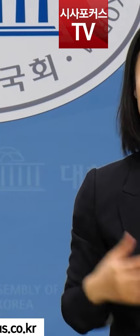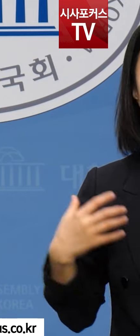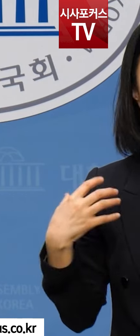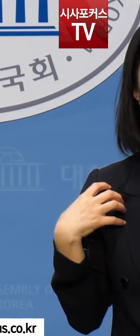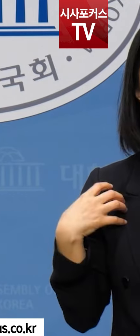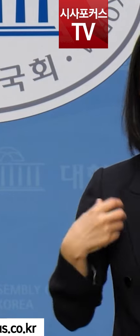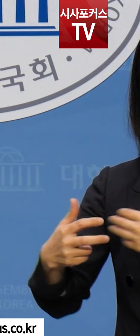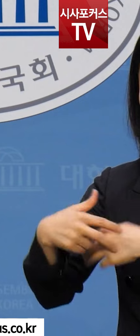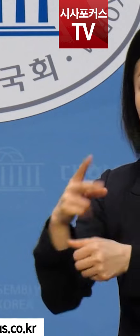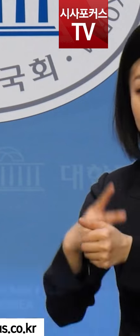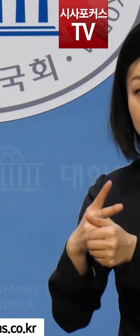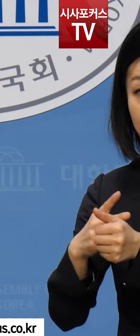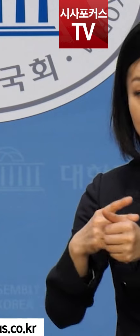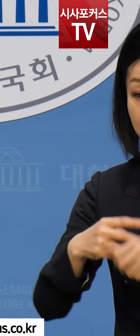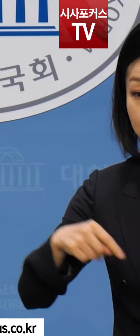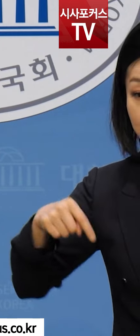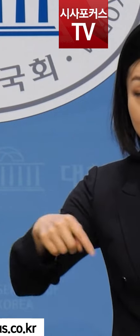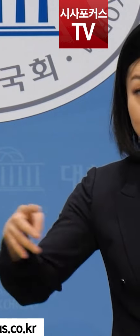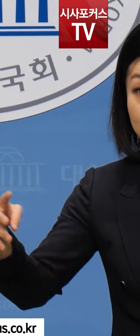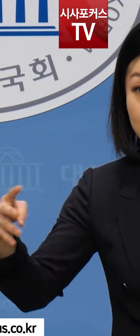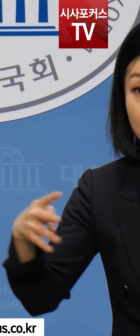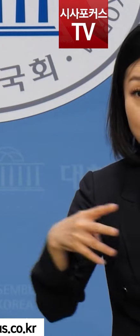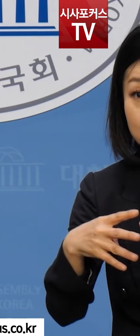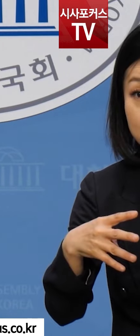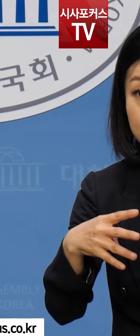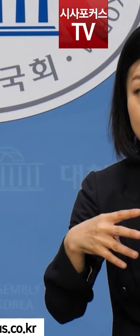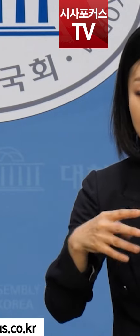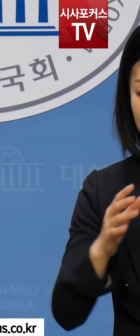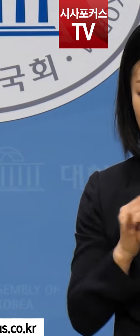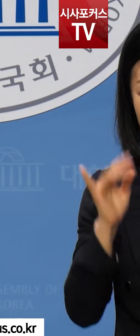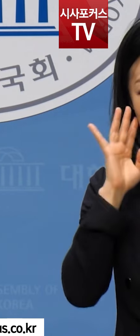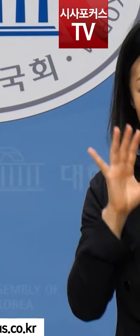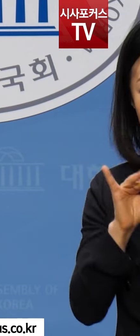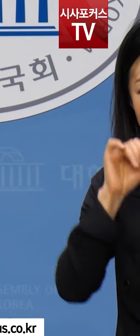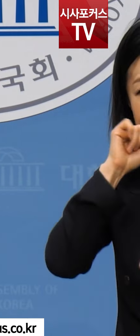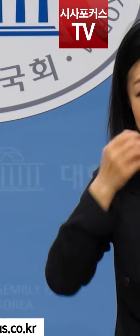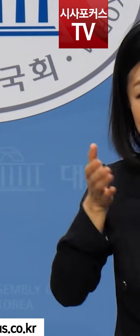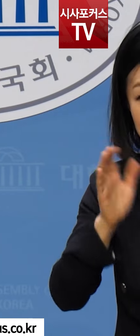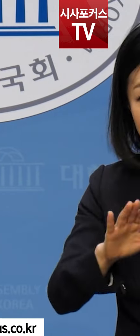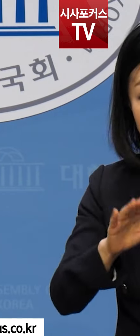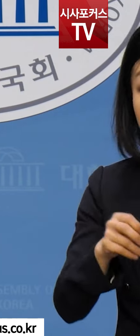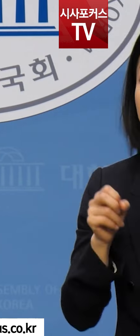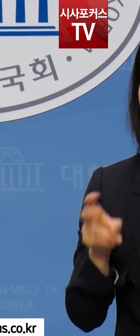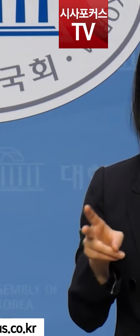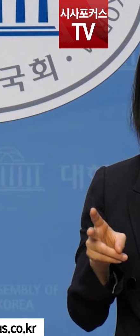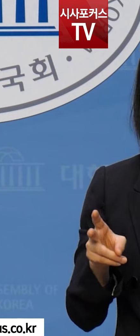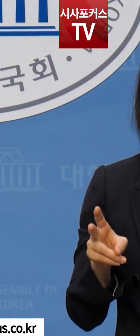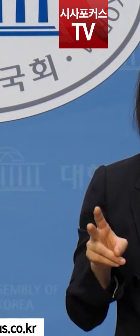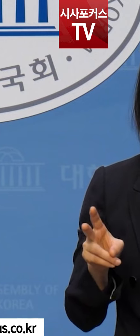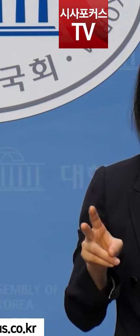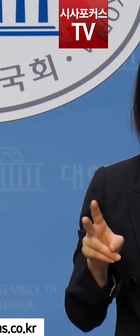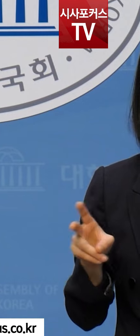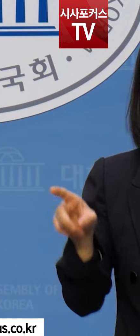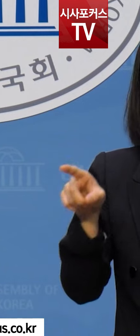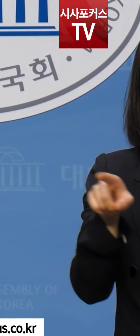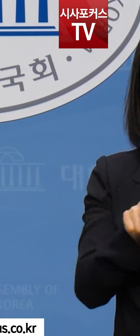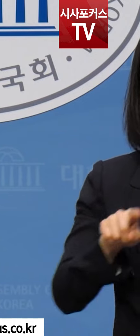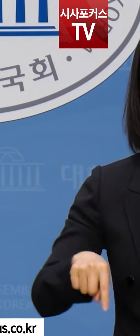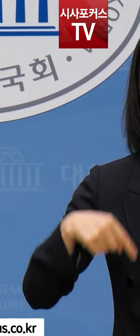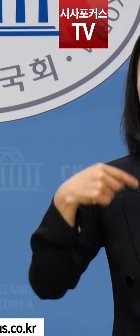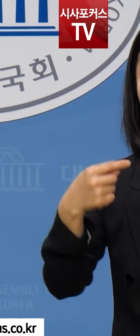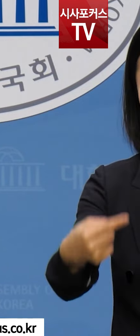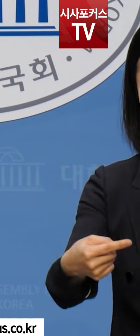정부와 의료계의 협의로는 국민 공감을 얻기 어려운 바 여야는 물론 사회 각계 함께